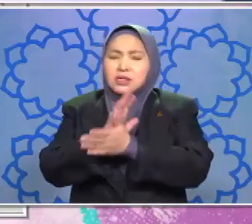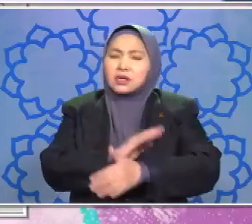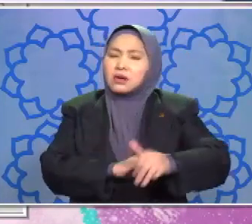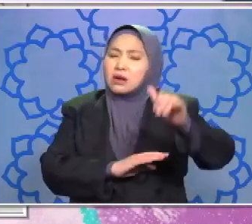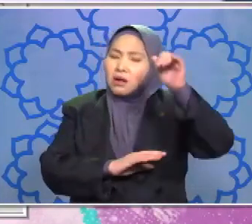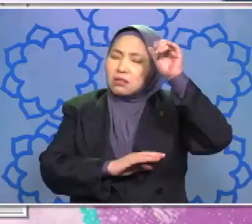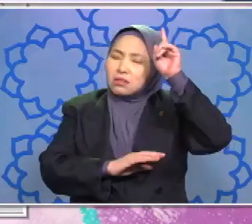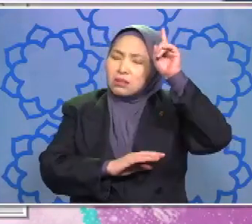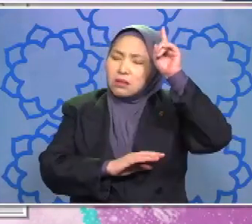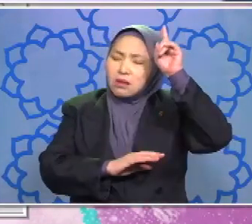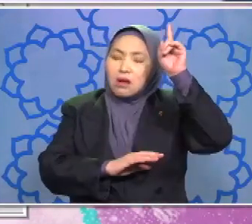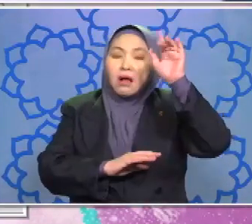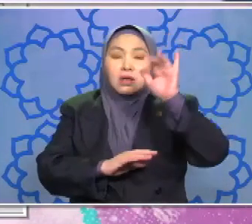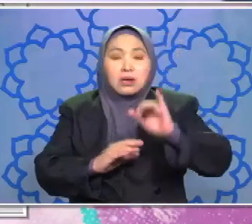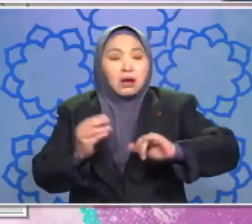min